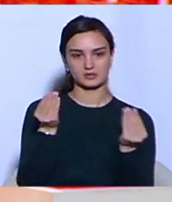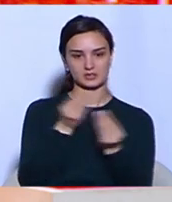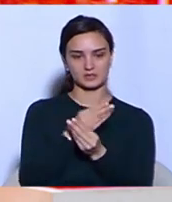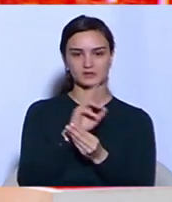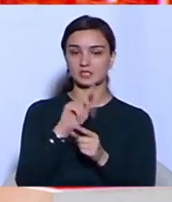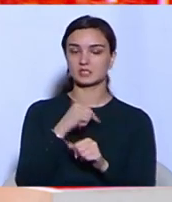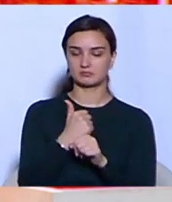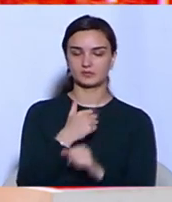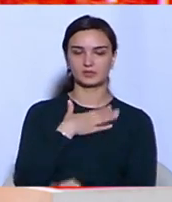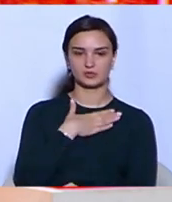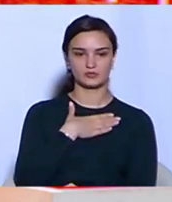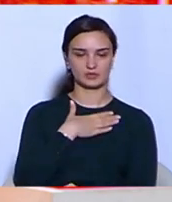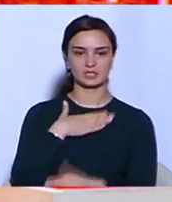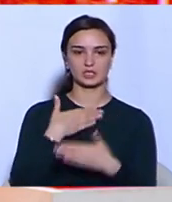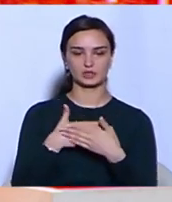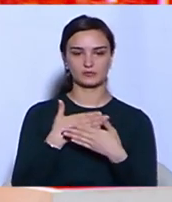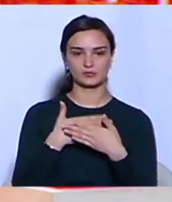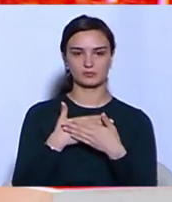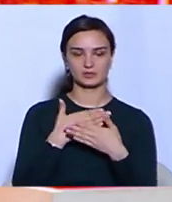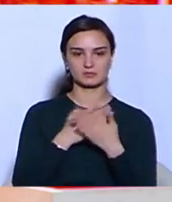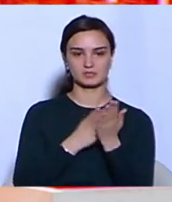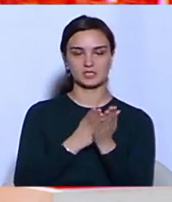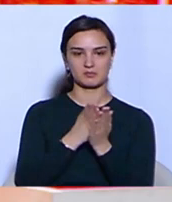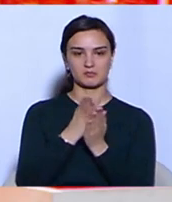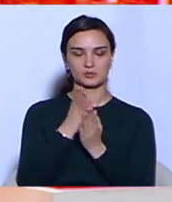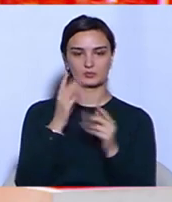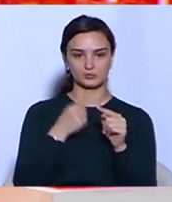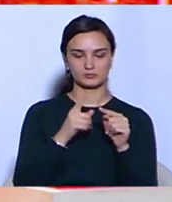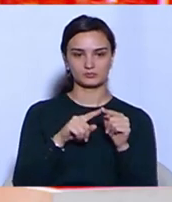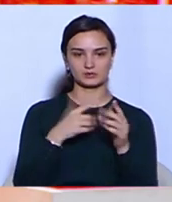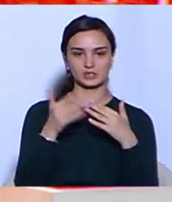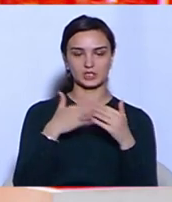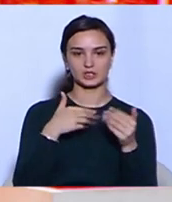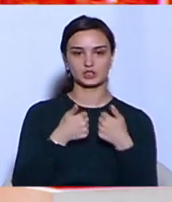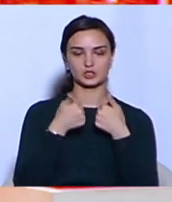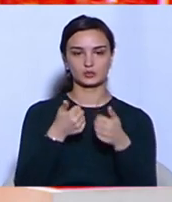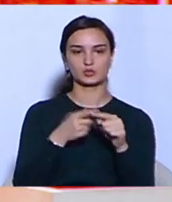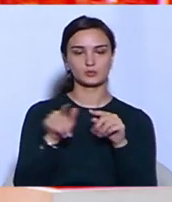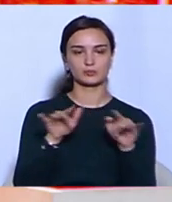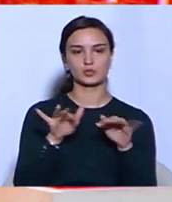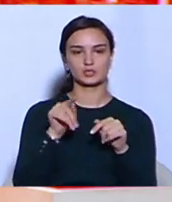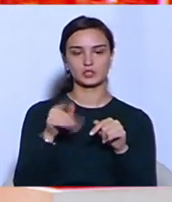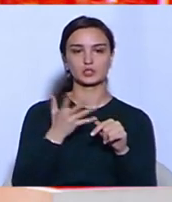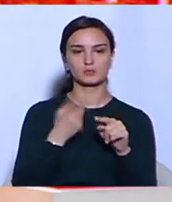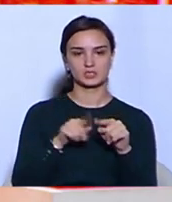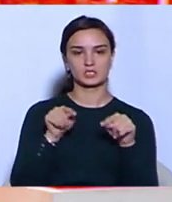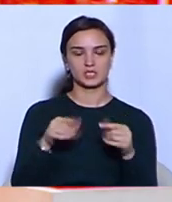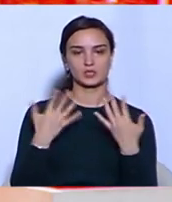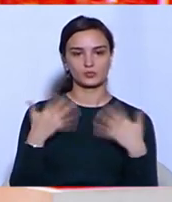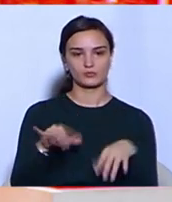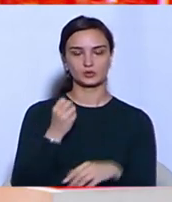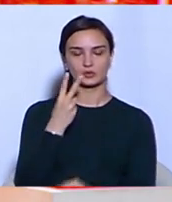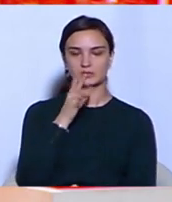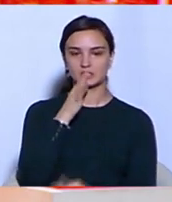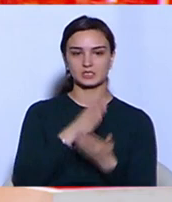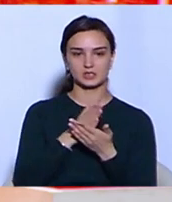რაც მთავარია, ჩვენი აქტივობის მიზანმიმართული დაგეგმვით ხელი შეუწყოთ იმ პროცესს, რომელსაც აგერ უკვე 12